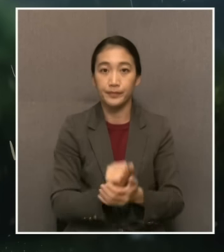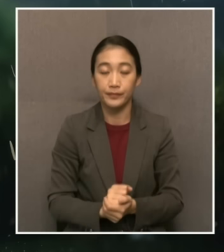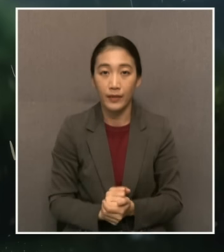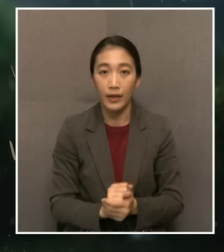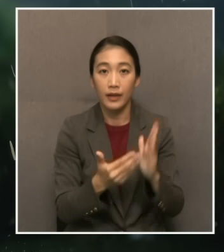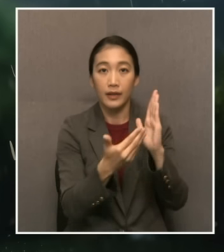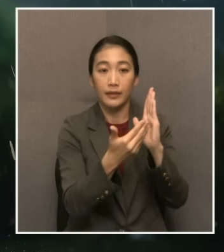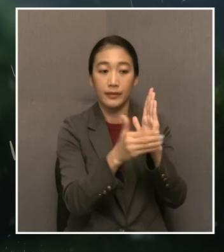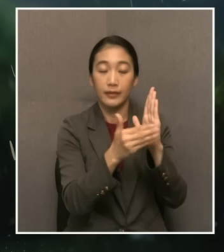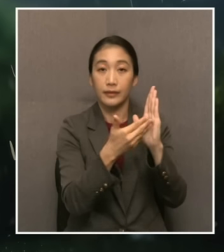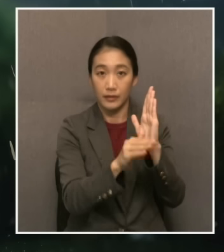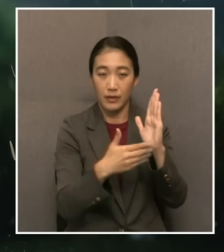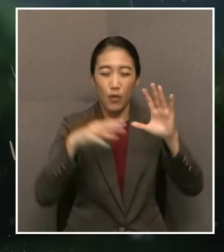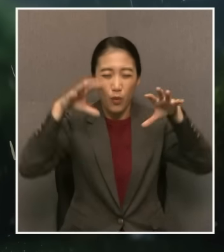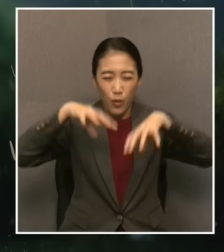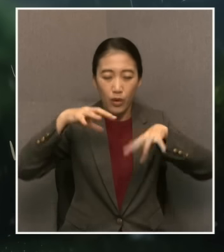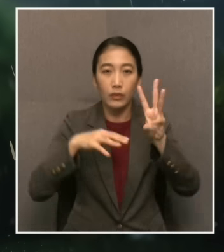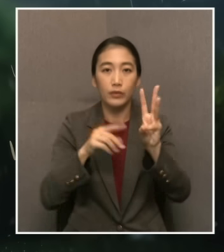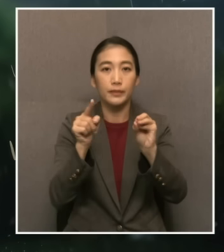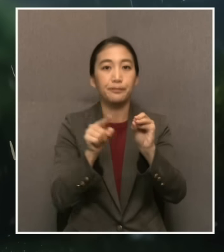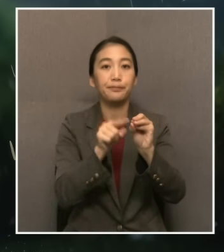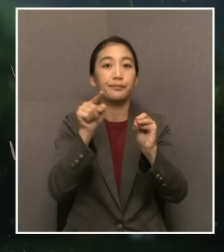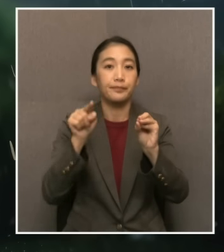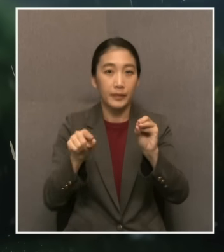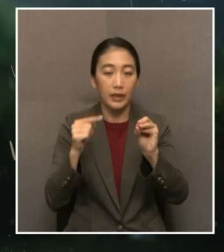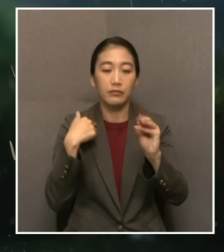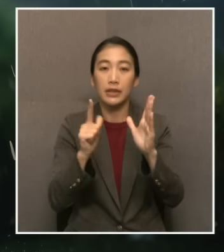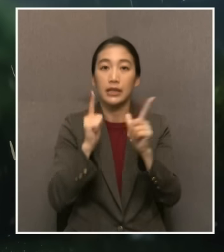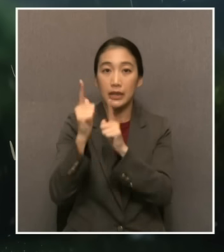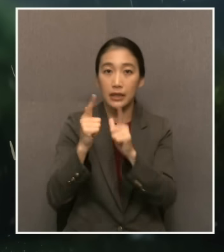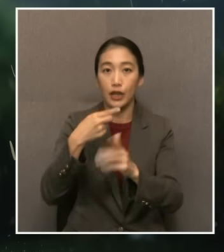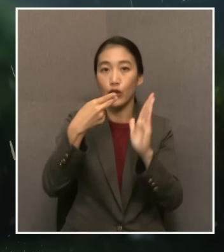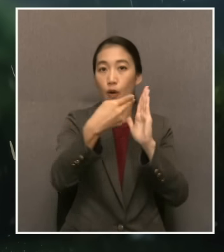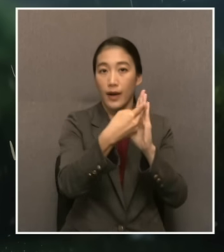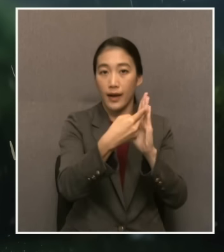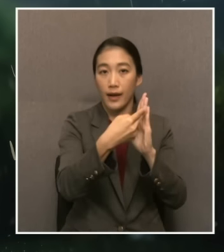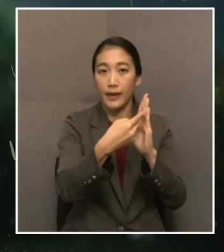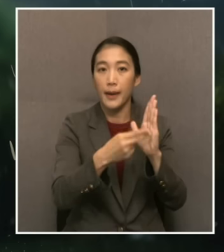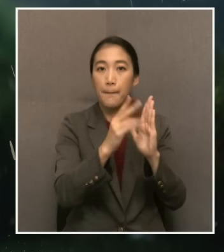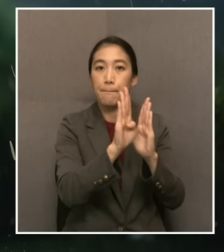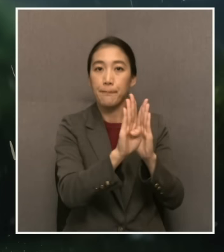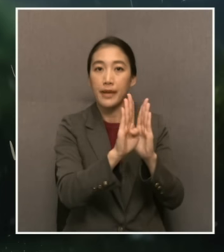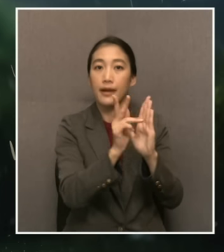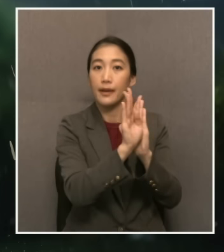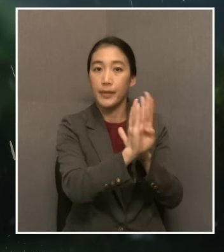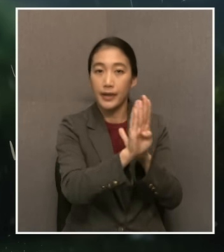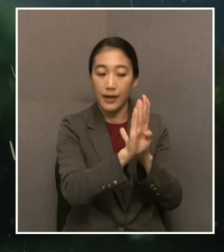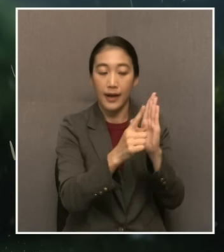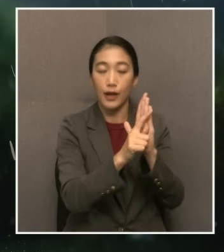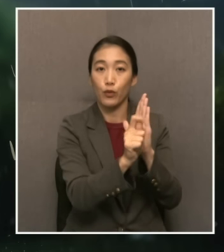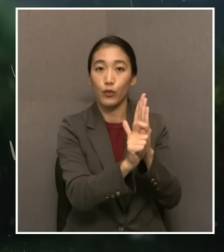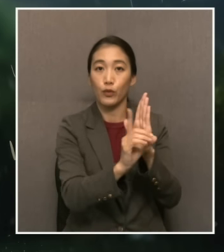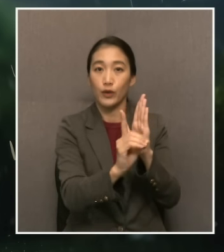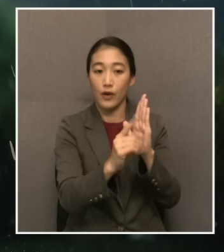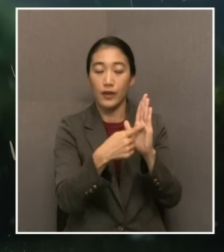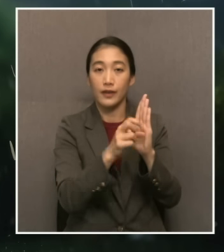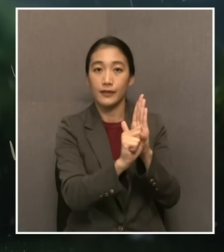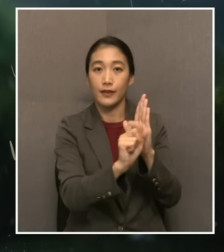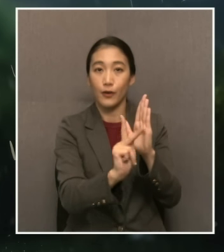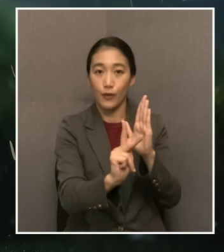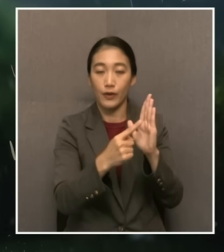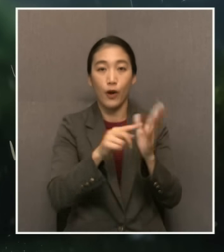ที่มีฝนตกหนักบางแห่งบริเวณจังหวัดเลยหนองคายบึงกาอุดรธานีสกลนครนครพนม